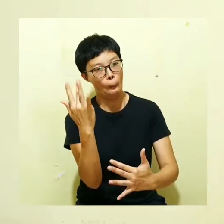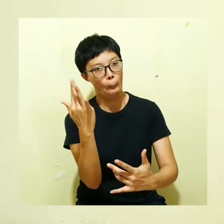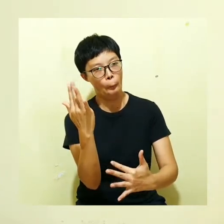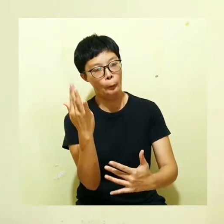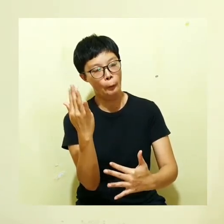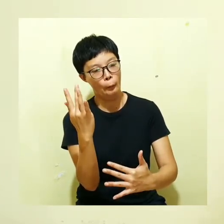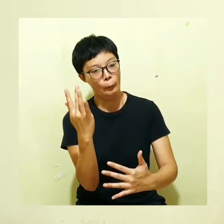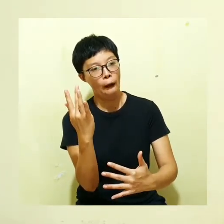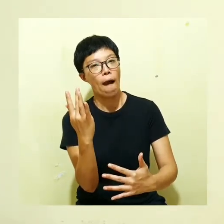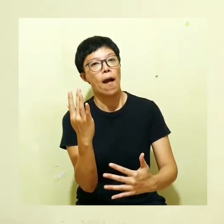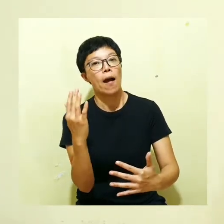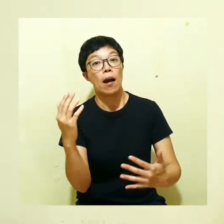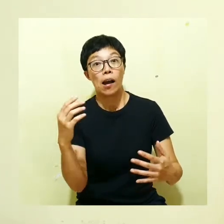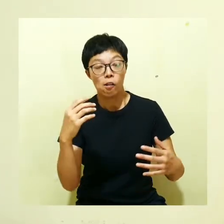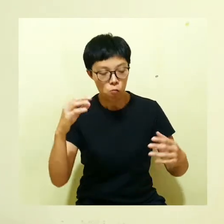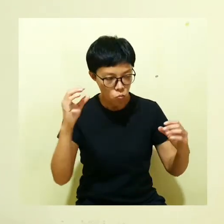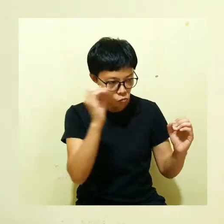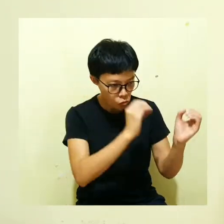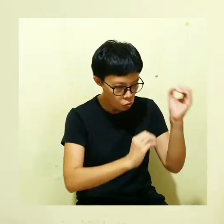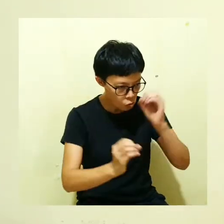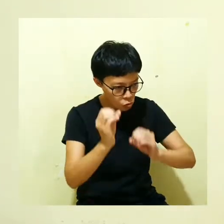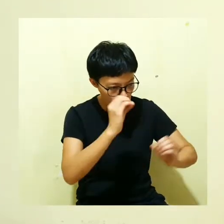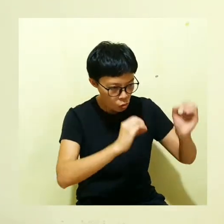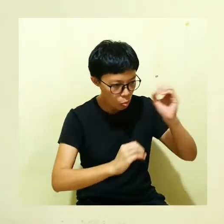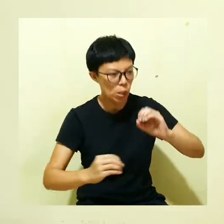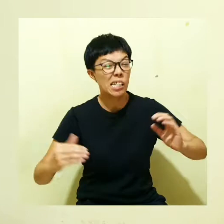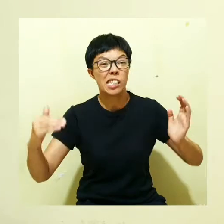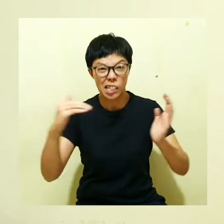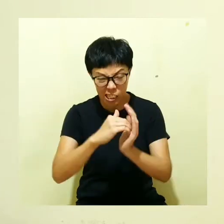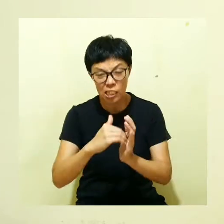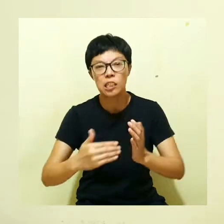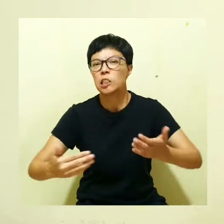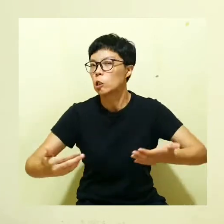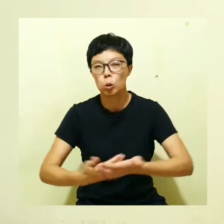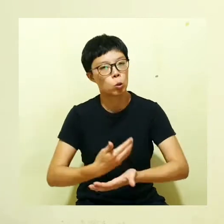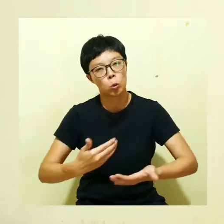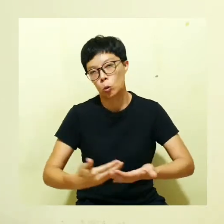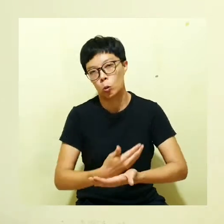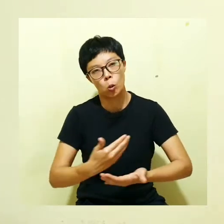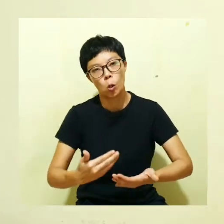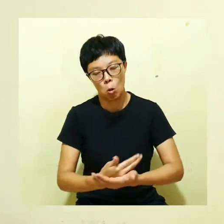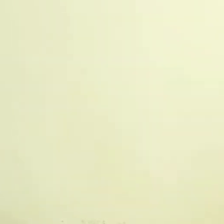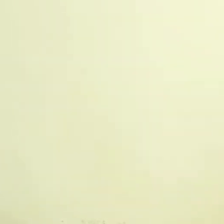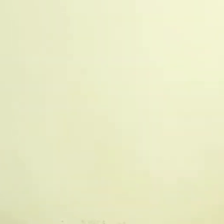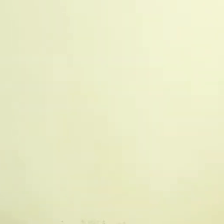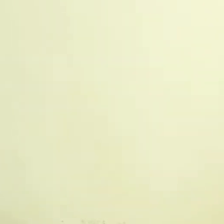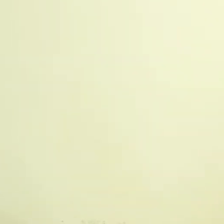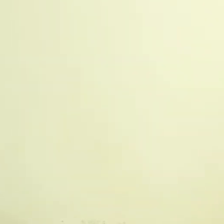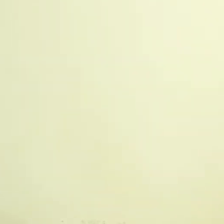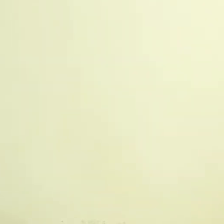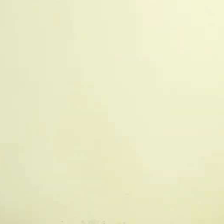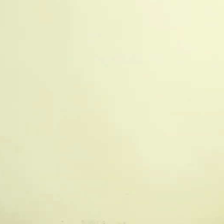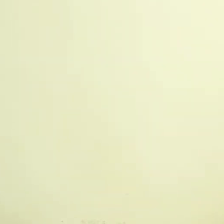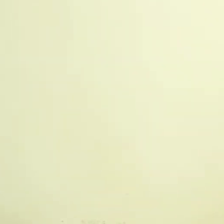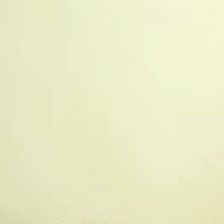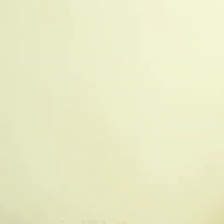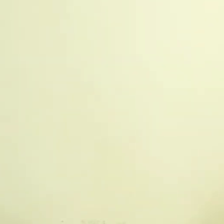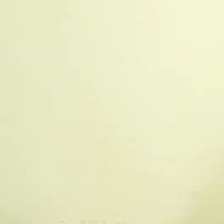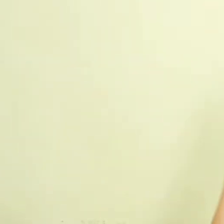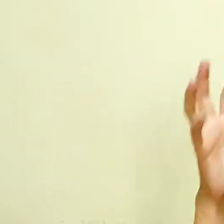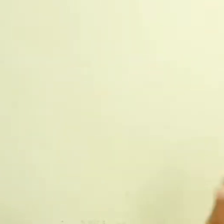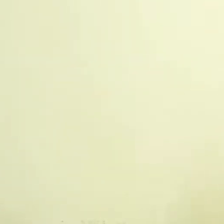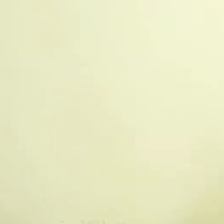汗。这个是在手语里面是流汗，很尴尬的感觉。OK， 那我必须要丢